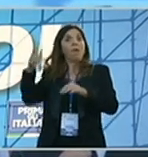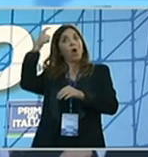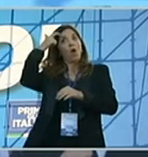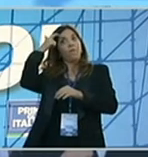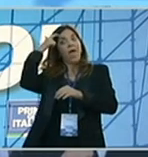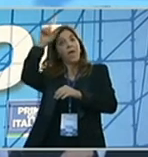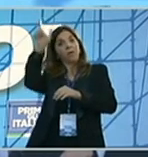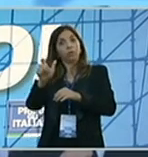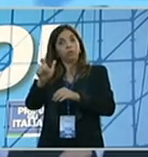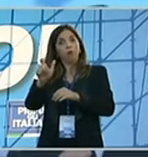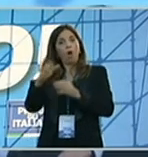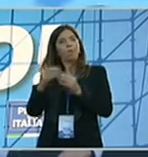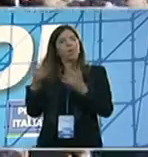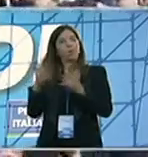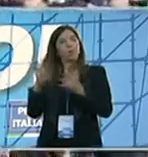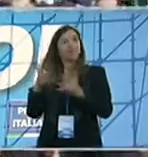paese.